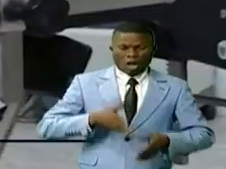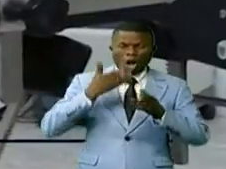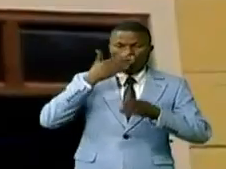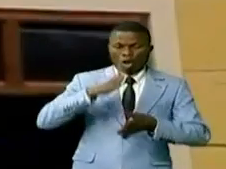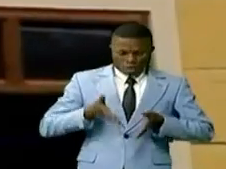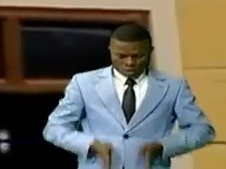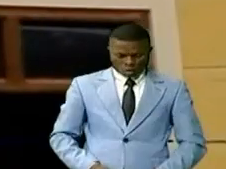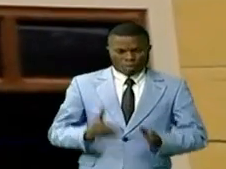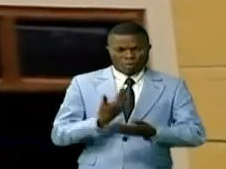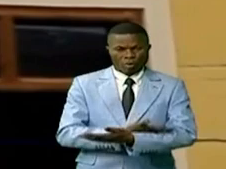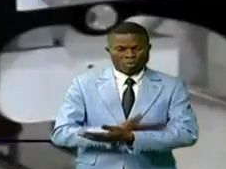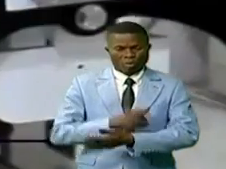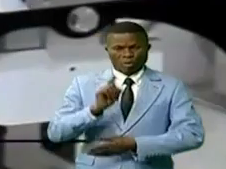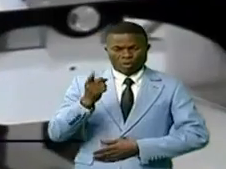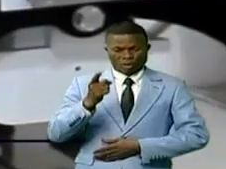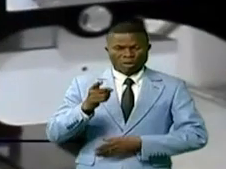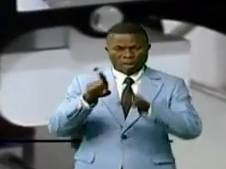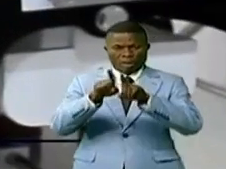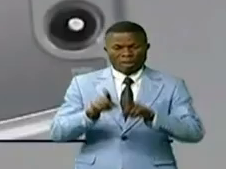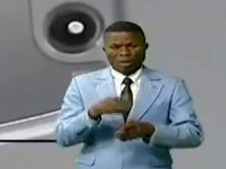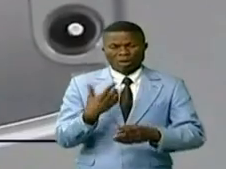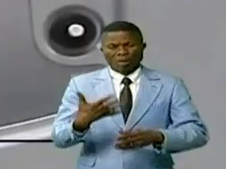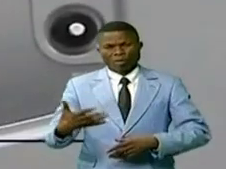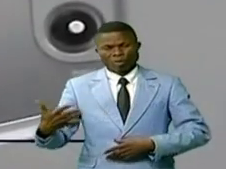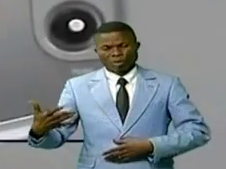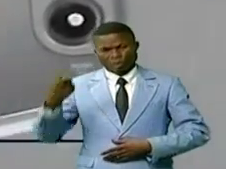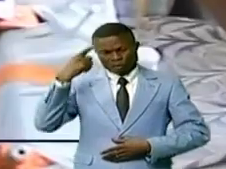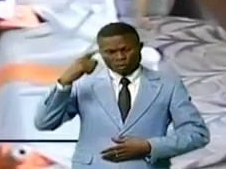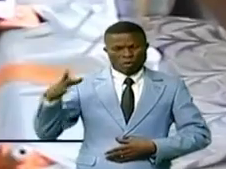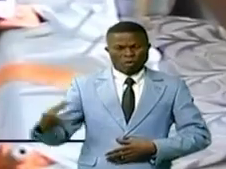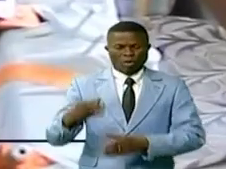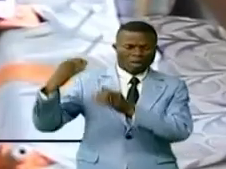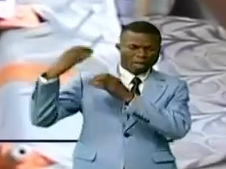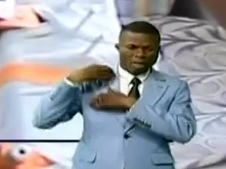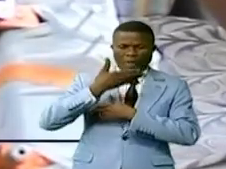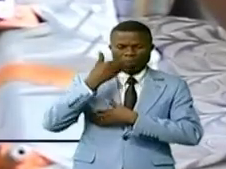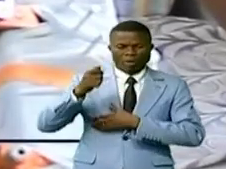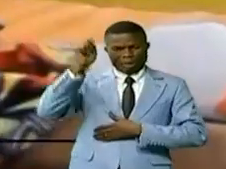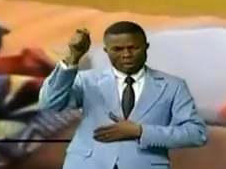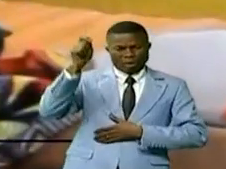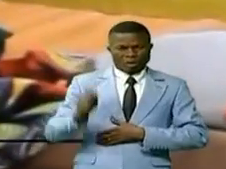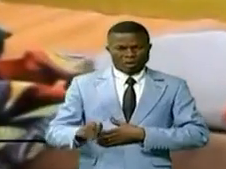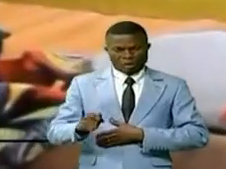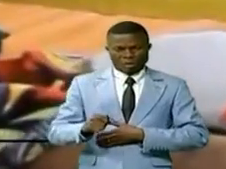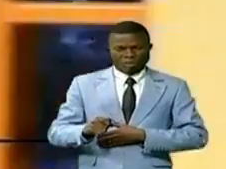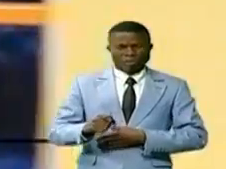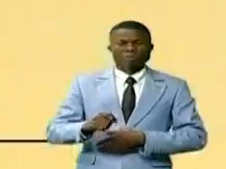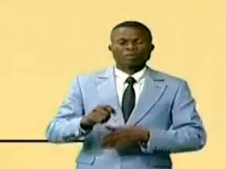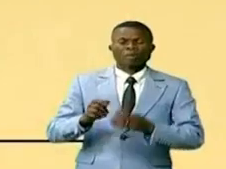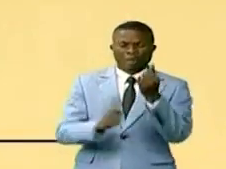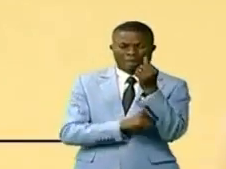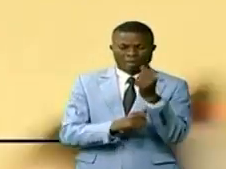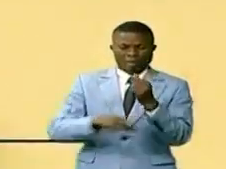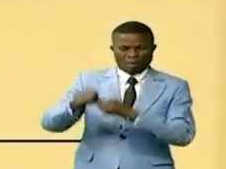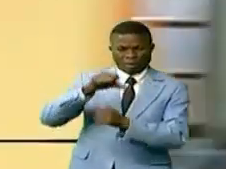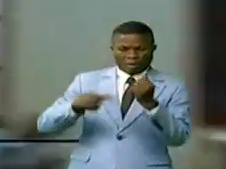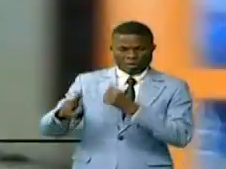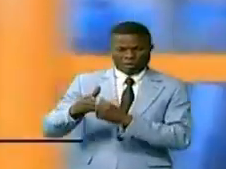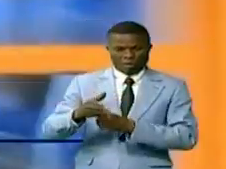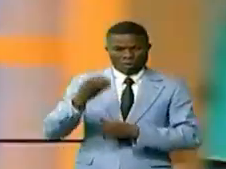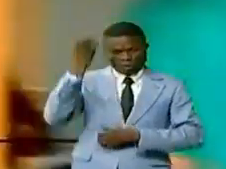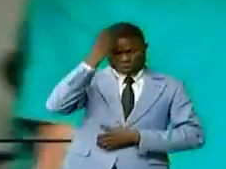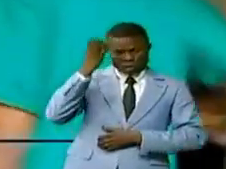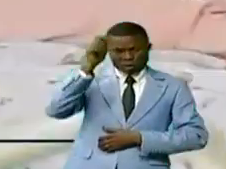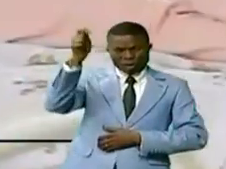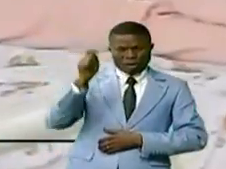mess des officiers et autres matériels pour une meilleure prise en charge des militaires et de leurs dépendants. Mbalamou Cécé Célestin a